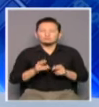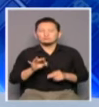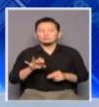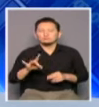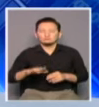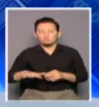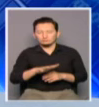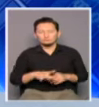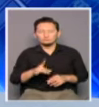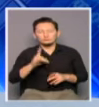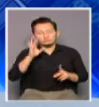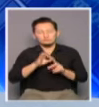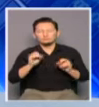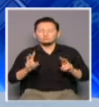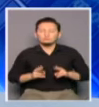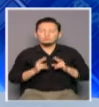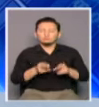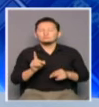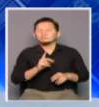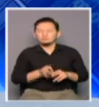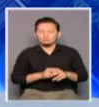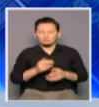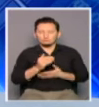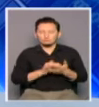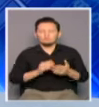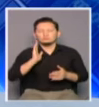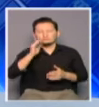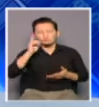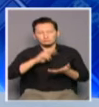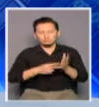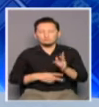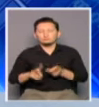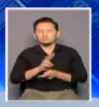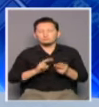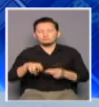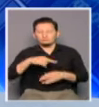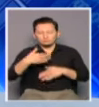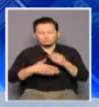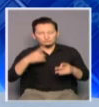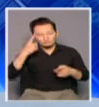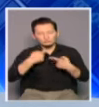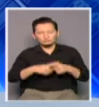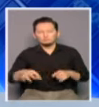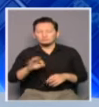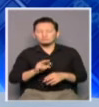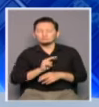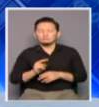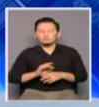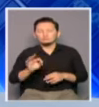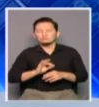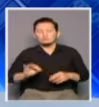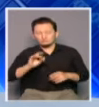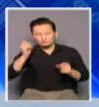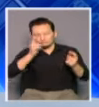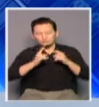район. Основная цель экспедиции, проводимой в рамках программы «Взгляд в будущее. Модернизация духовного сознания», пропаганда историко-культурного